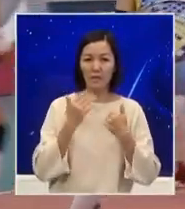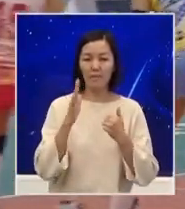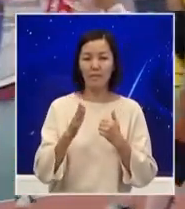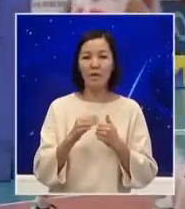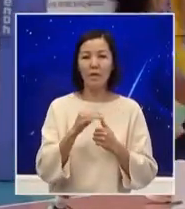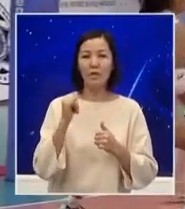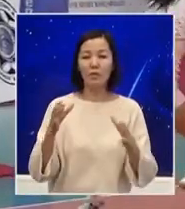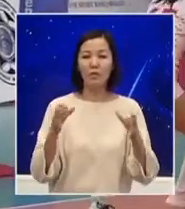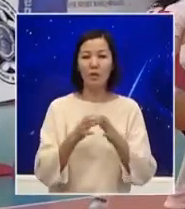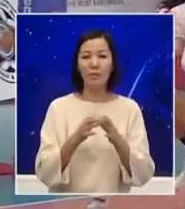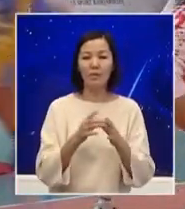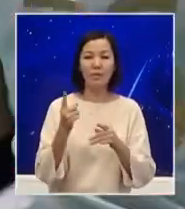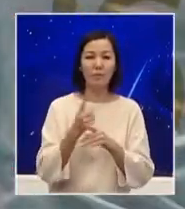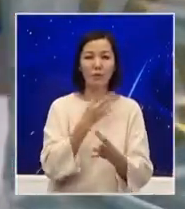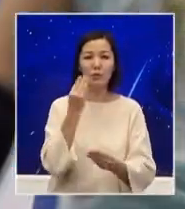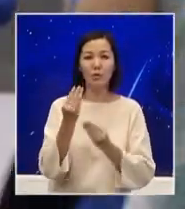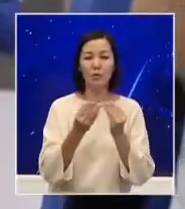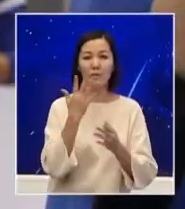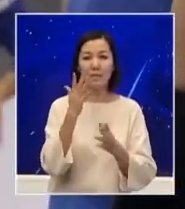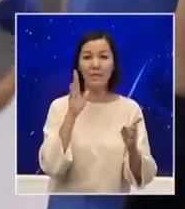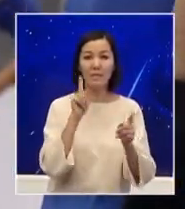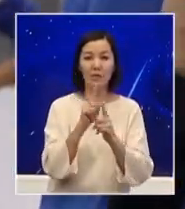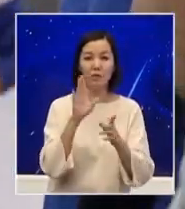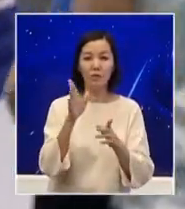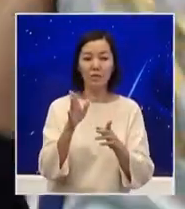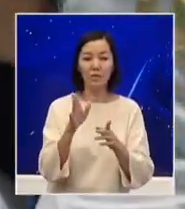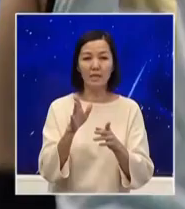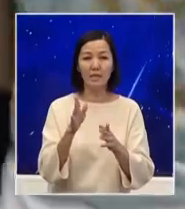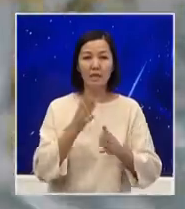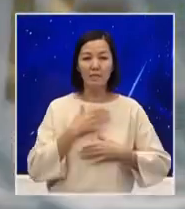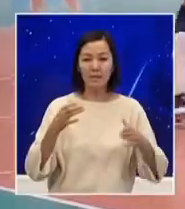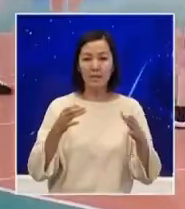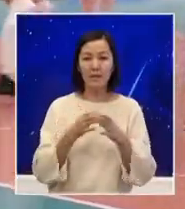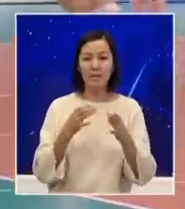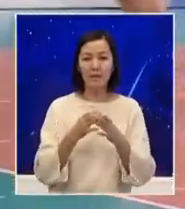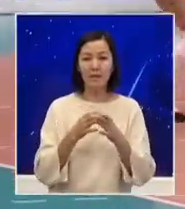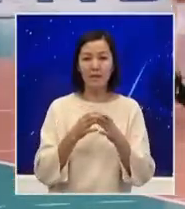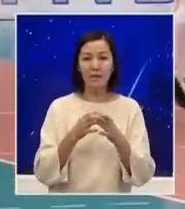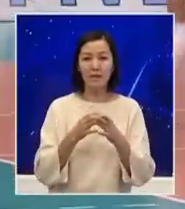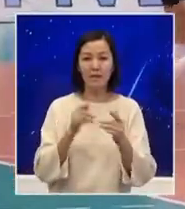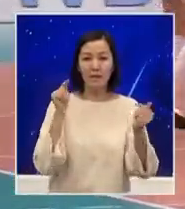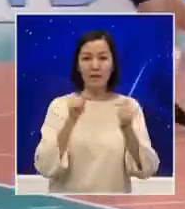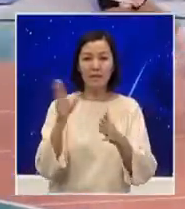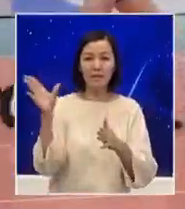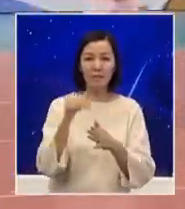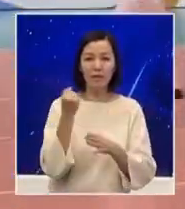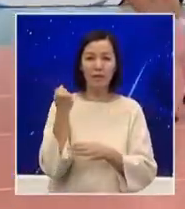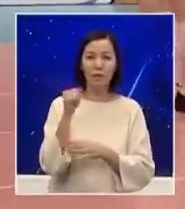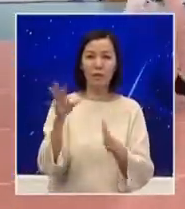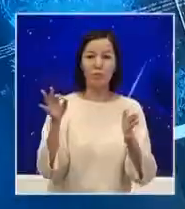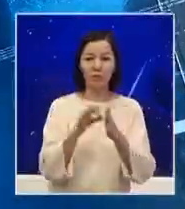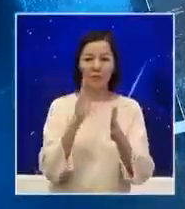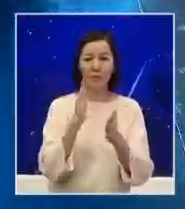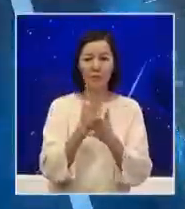командасы Талдықорғандағы бірінші турда әлі 5 кездесу өткізеді. Жерлестеріміз енді ұпайдан шашу шығармай, қарсыластарының барлығын жеңуді көздеп